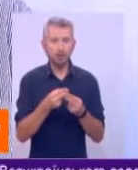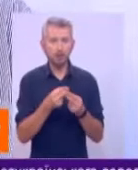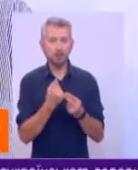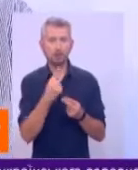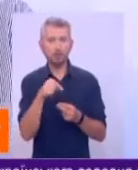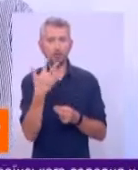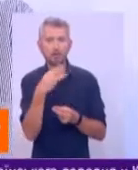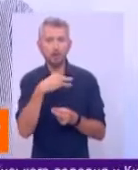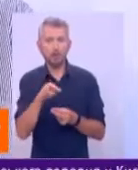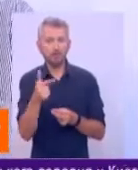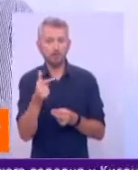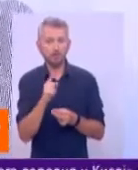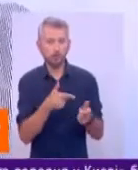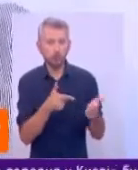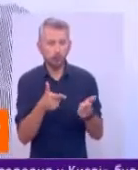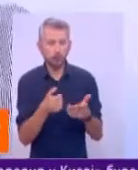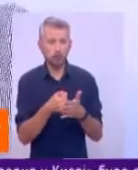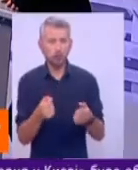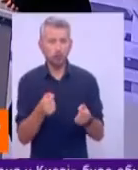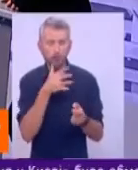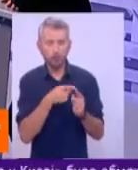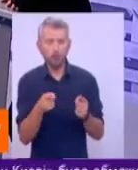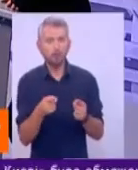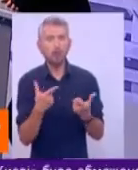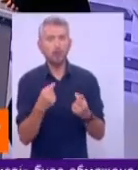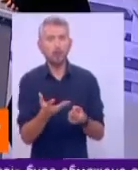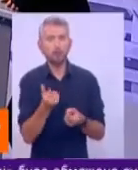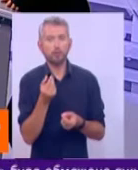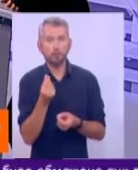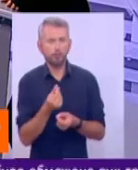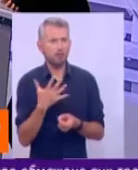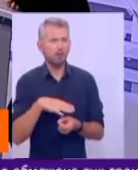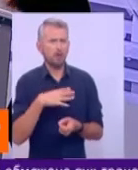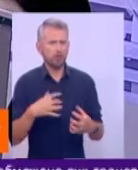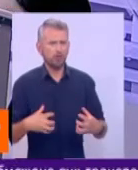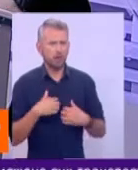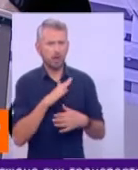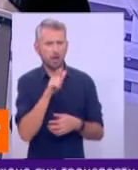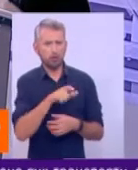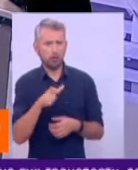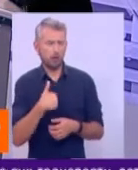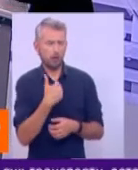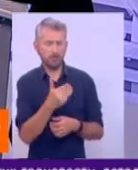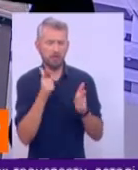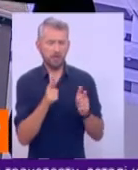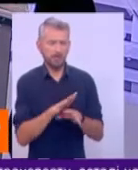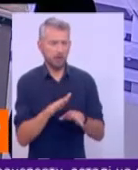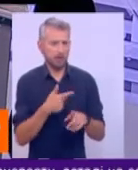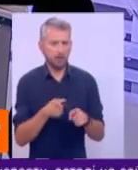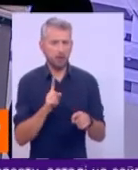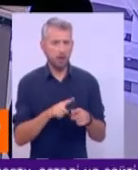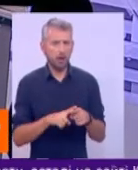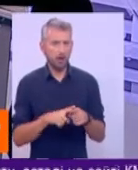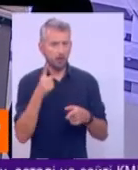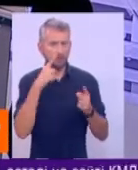щоб привести його до зимового періоду. Де вони ці кошти? Навіщо? Ні, не лякайте людей. Ну, я з вами не согласен. Я